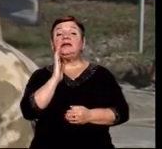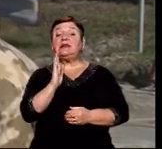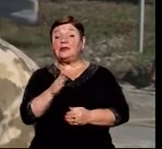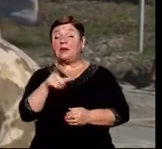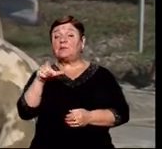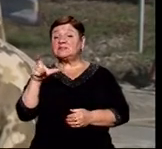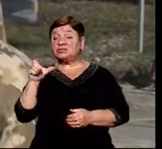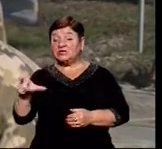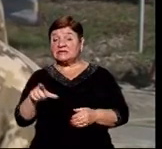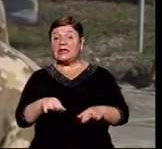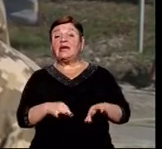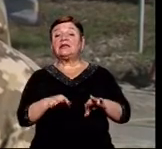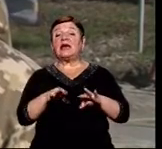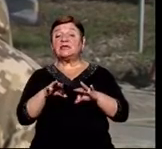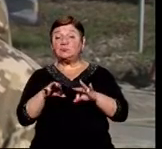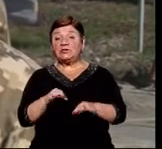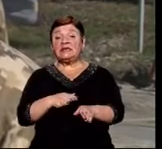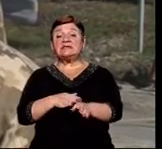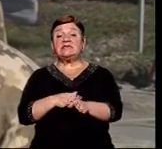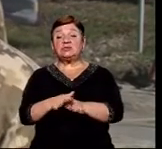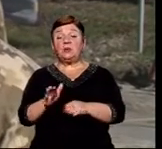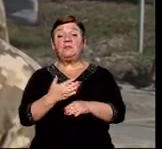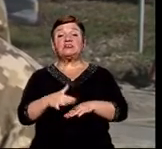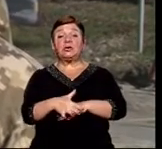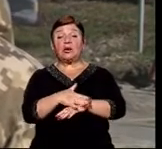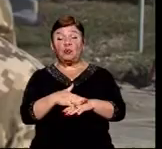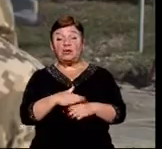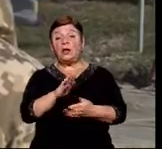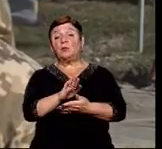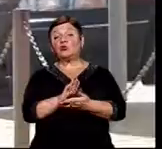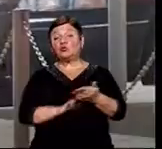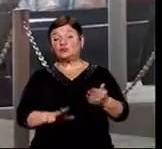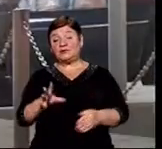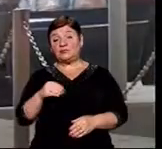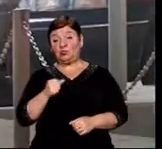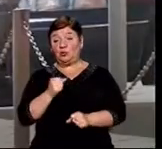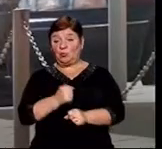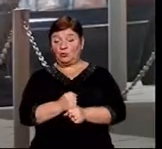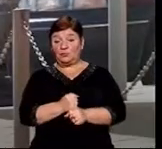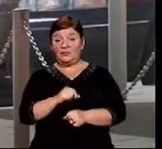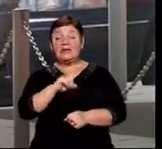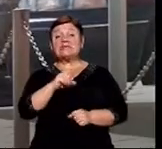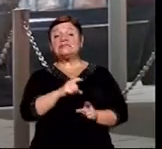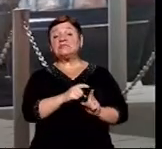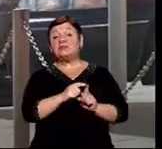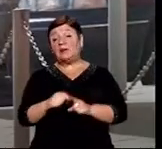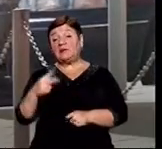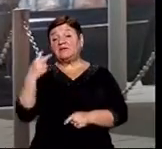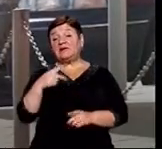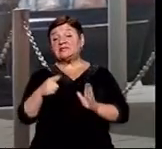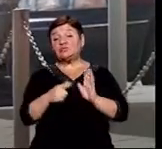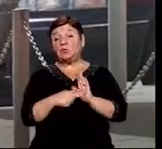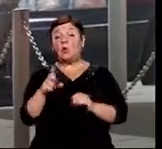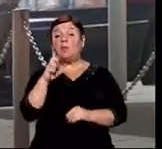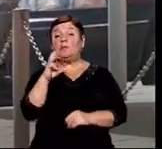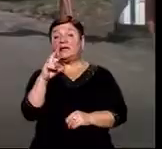потік, значить транспортні засоби, що здійснюють міжнародні перевезення, будуть продовжувати свою роботу. За словами Ольги Трачук, 27 березня